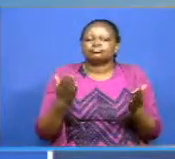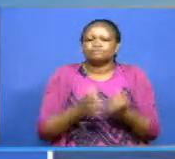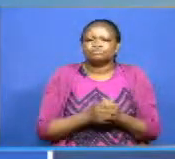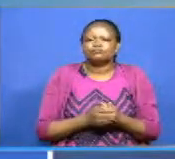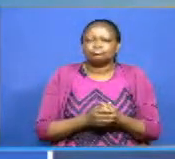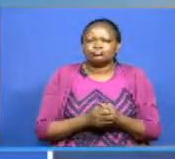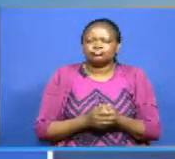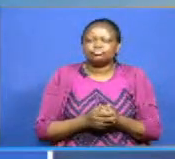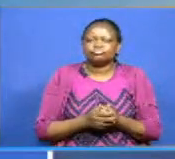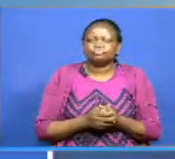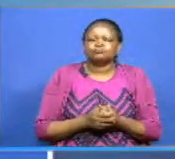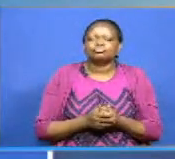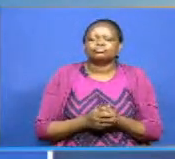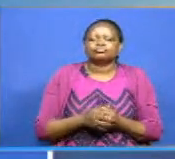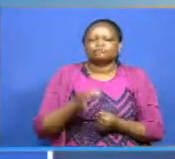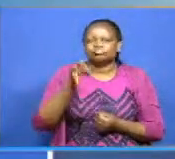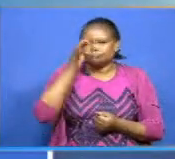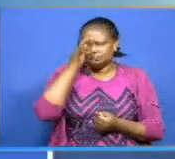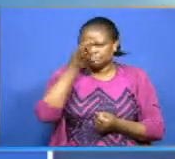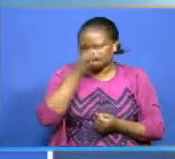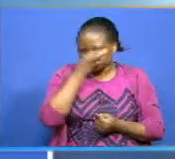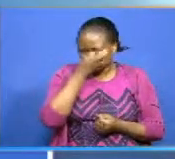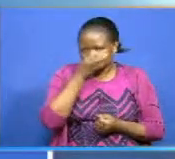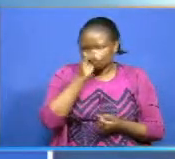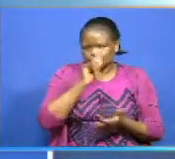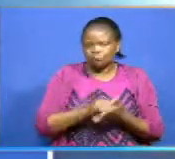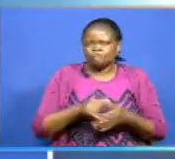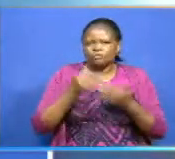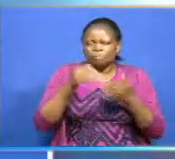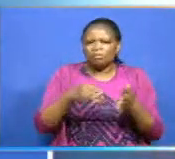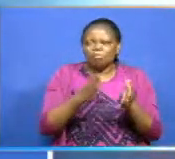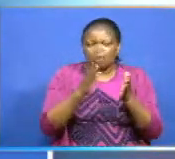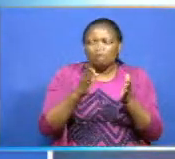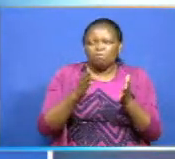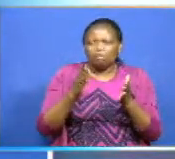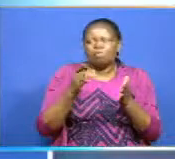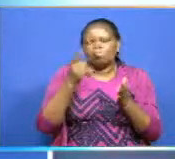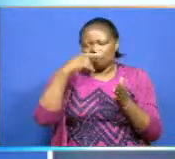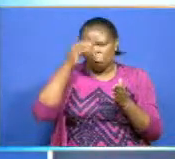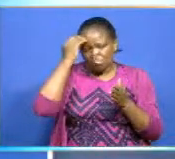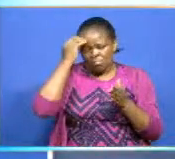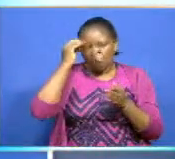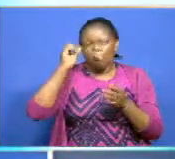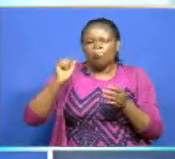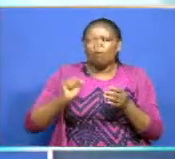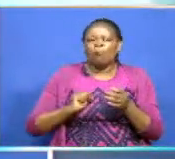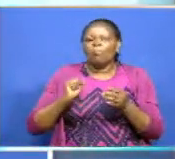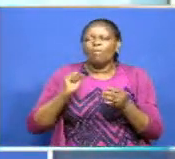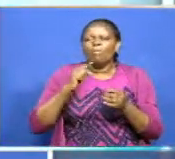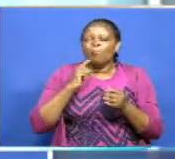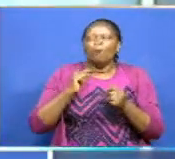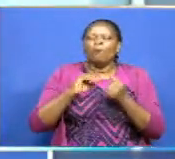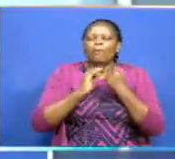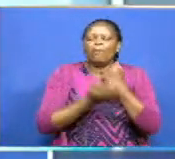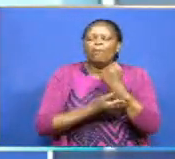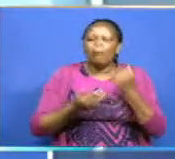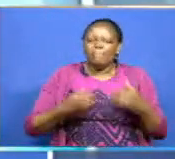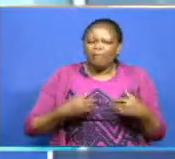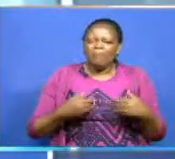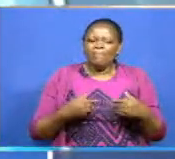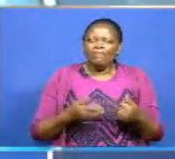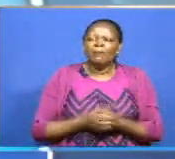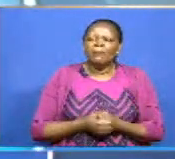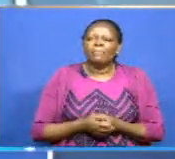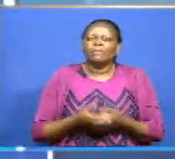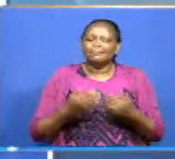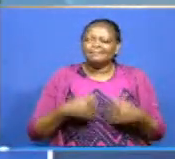Haven iliyoko katika kaunti ya Nyeri ambayo inatoa fursa ya elimu kwa wasichana waliojiunga waliokumbana na changamoto hizo na